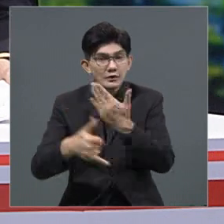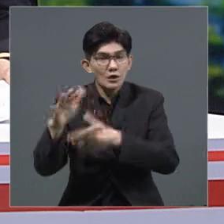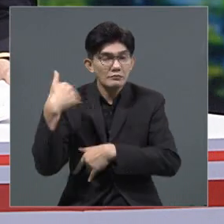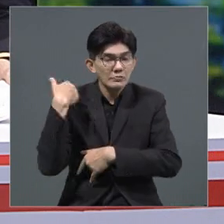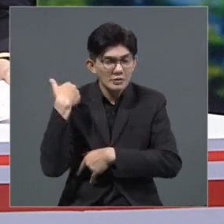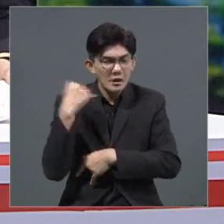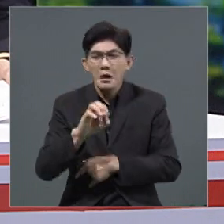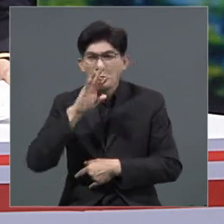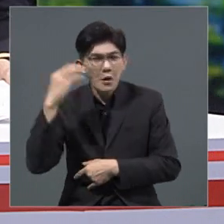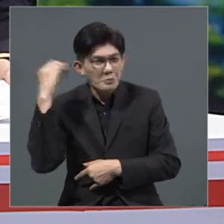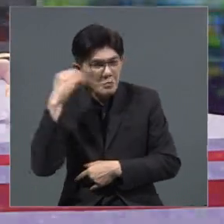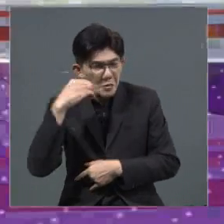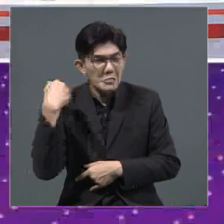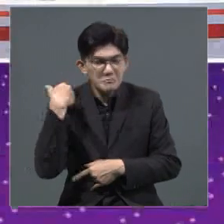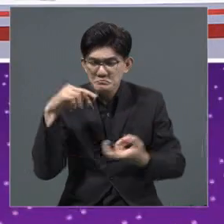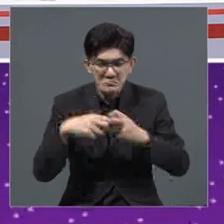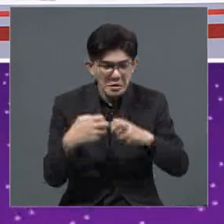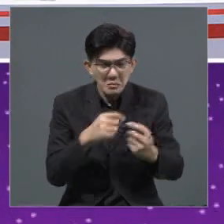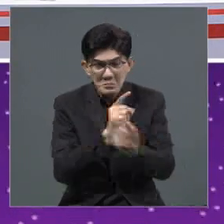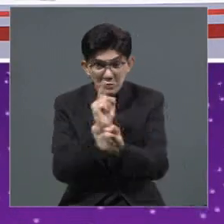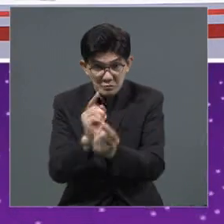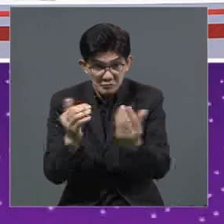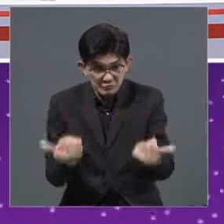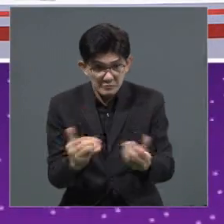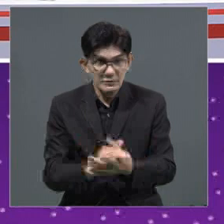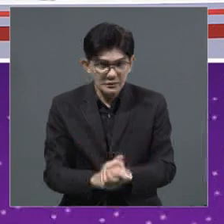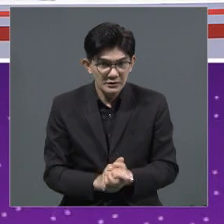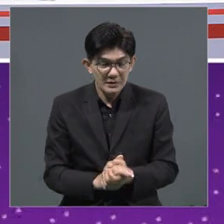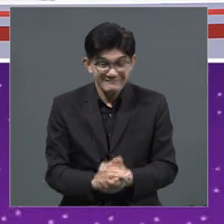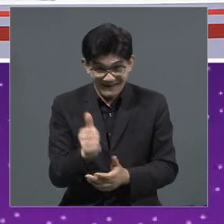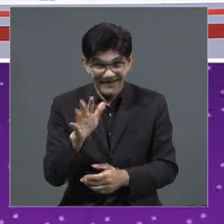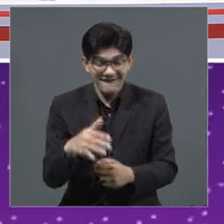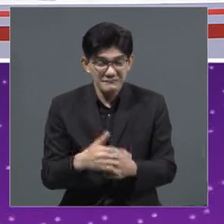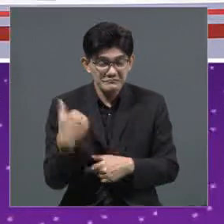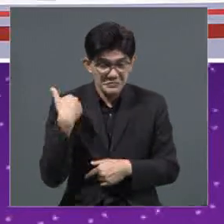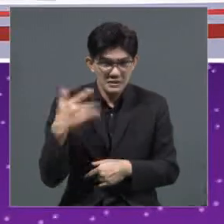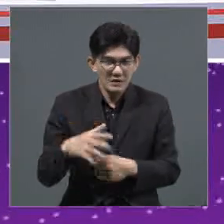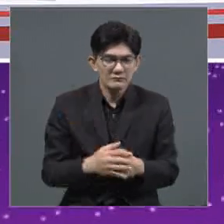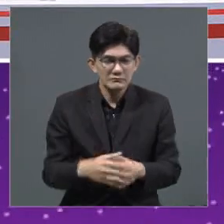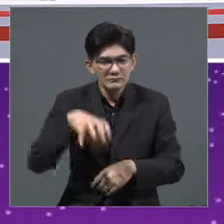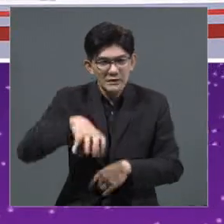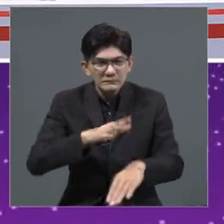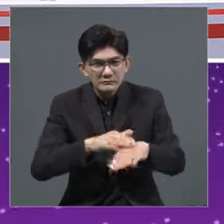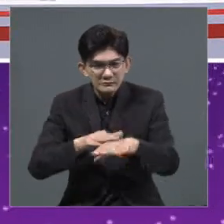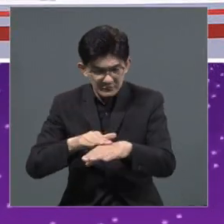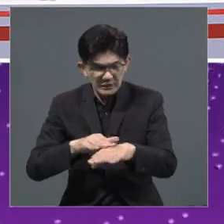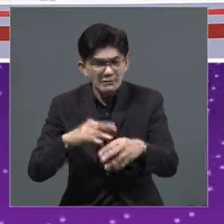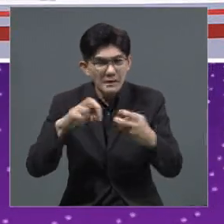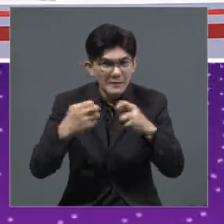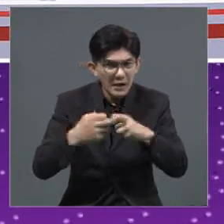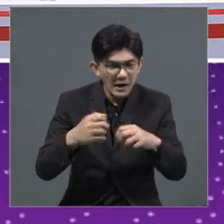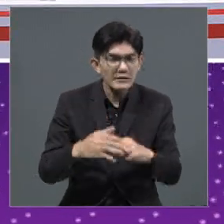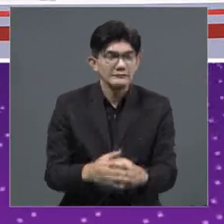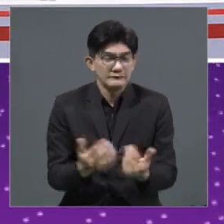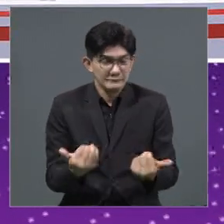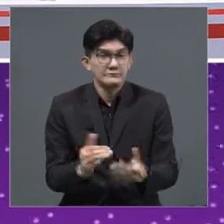ก็เรียกร้องกันทุกครั้งที่มีภัยพิบัติเกิดขึ้นล่าสุดได้แล้วนะครับคุณผู้ชมทางด้านหน่วยงานด้านการเตือนภัยพิบัติกรมป้องกันและ